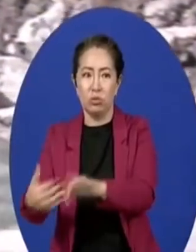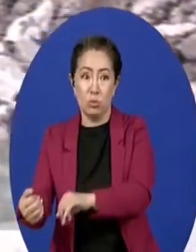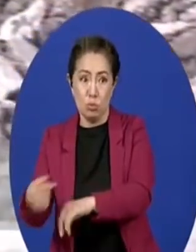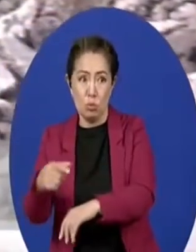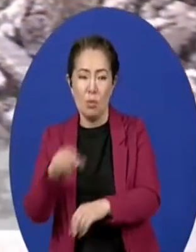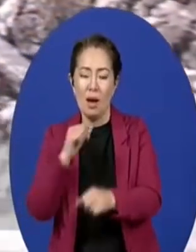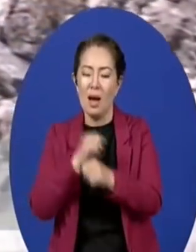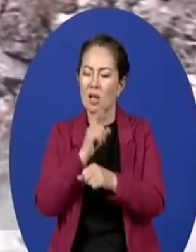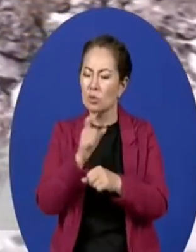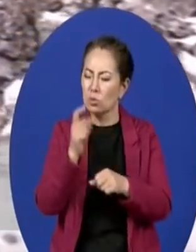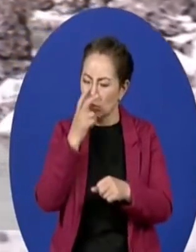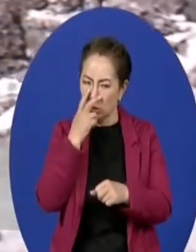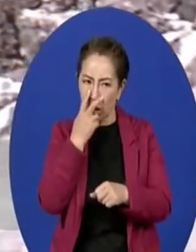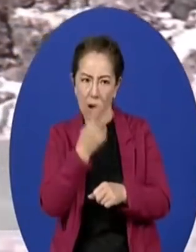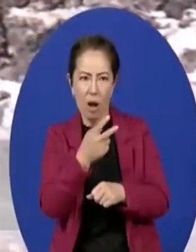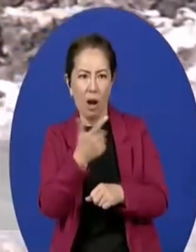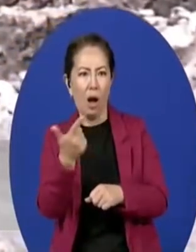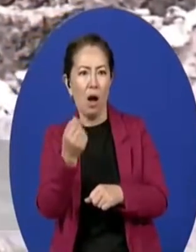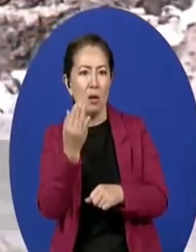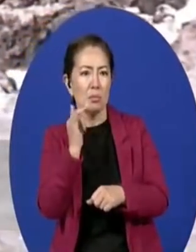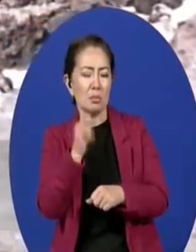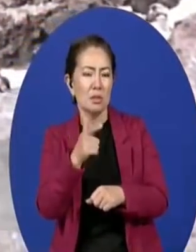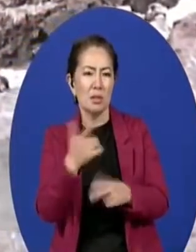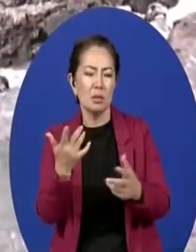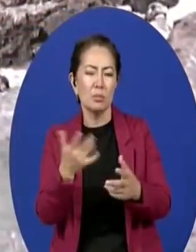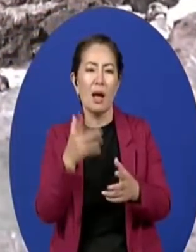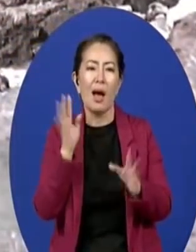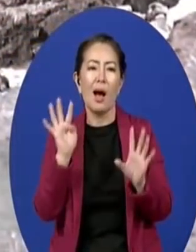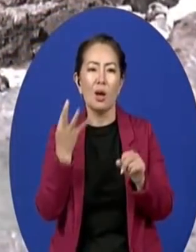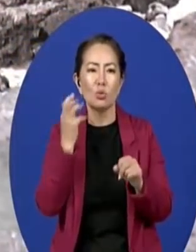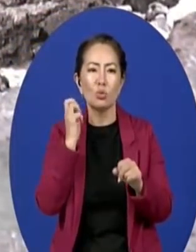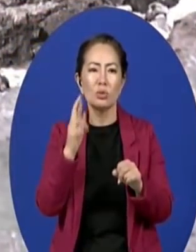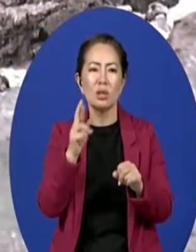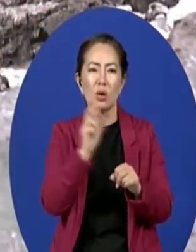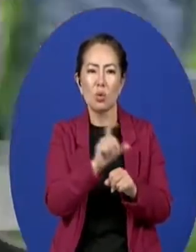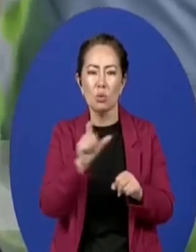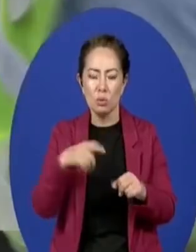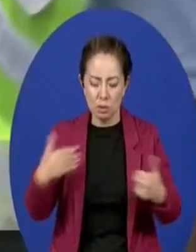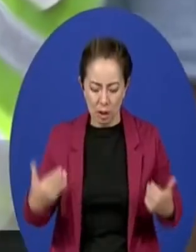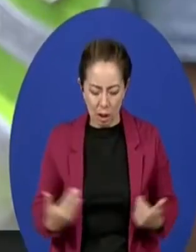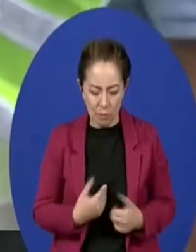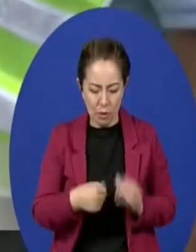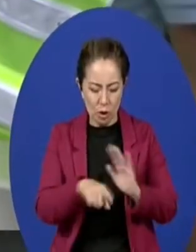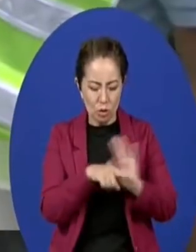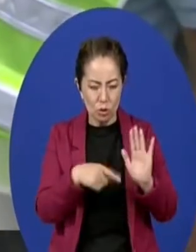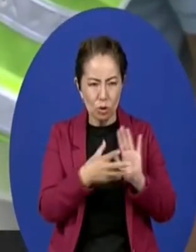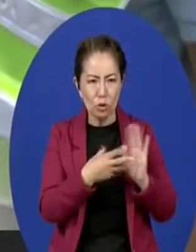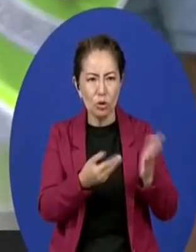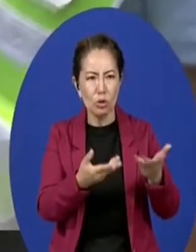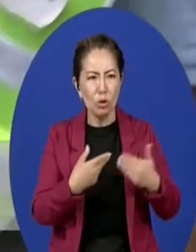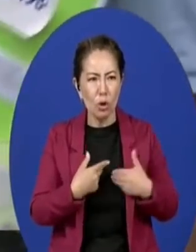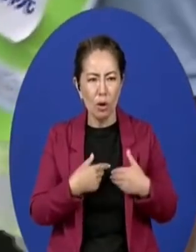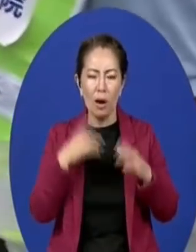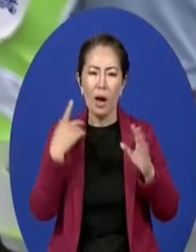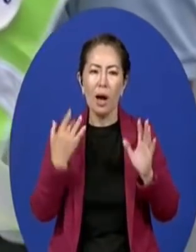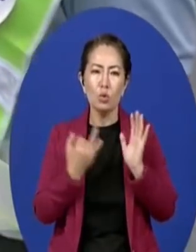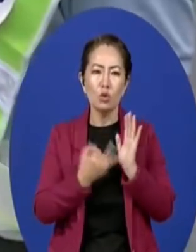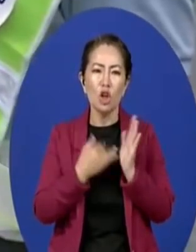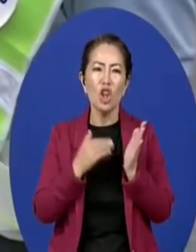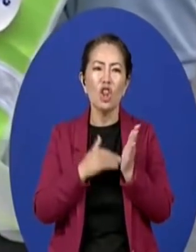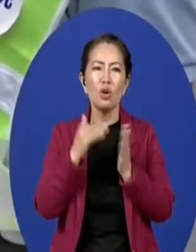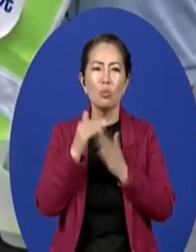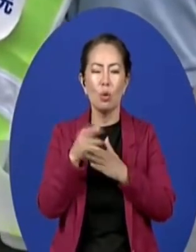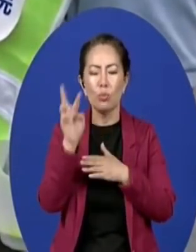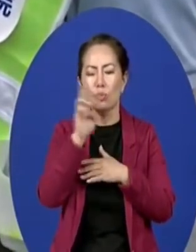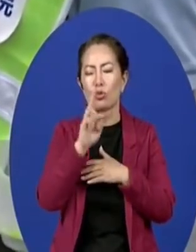мужийн албаныхан энэ гамшигт үзэгдэл 14 сая гаруй хүний амьдралд ямар нэгэн байдлаар сөрөг нөлөөг үзүүлж 17 тэрбум